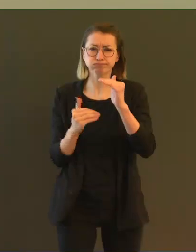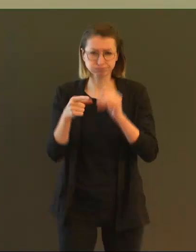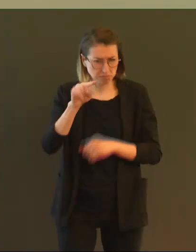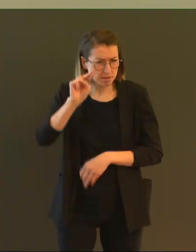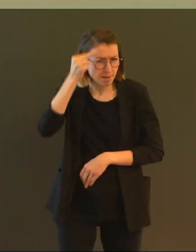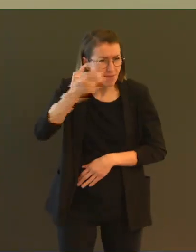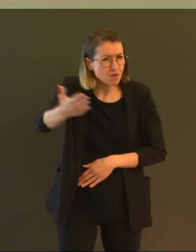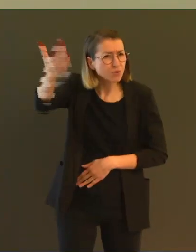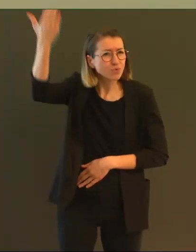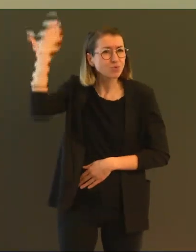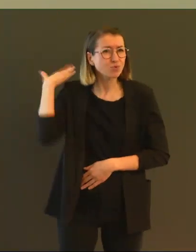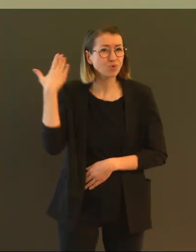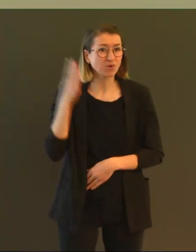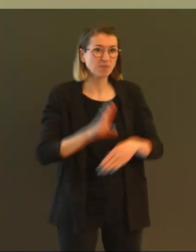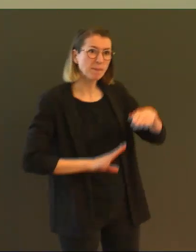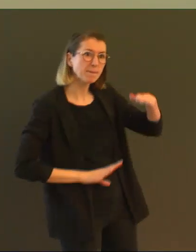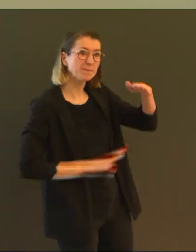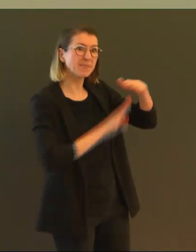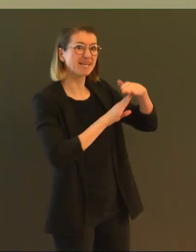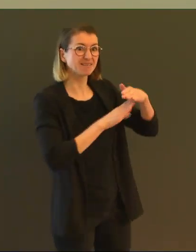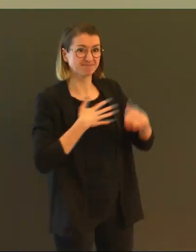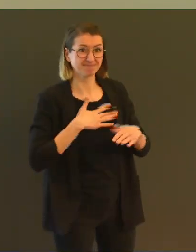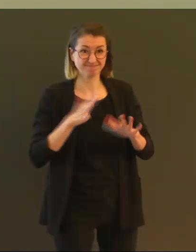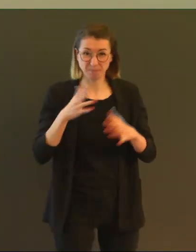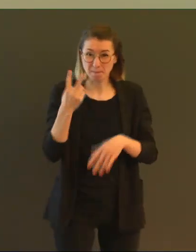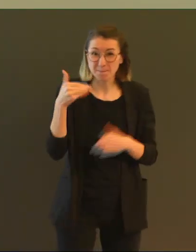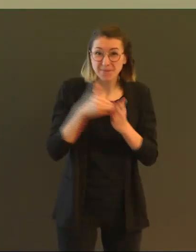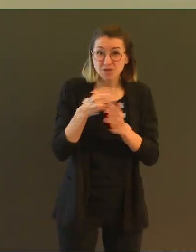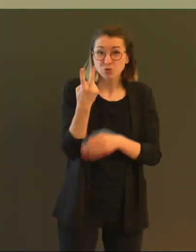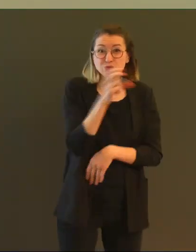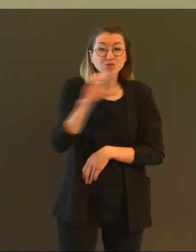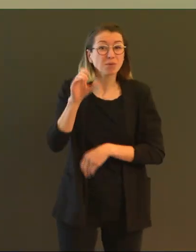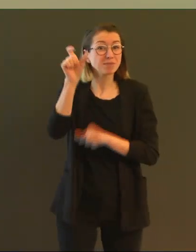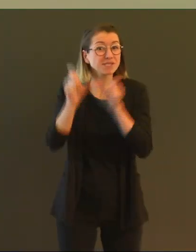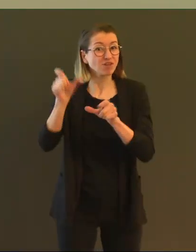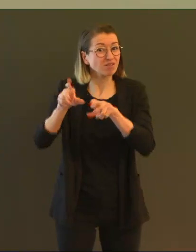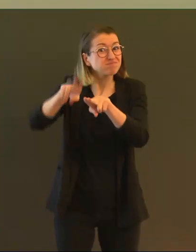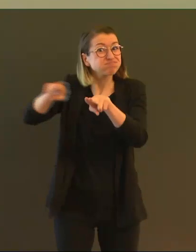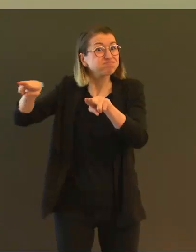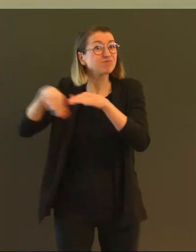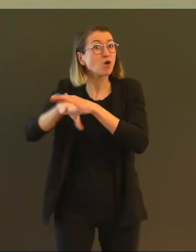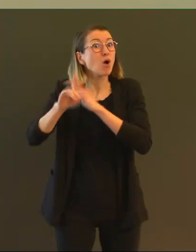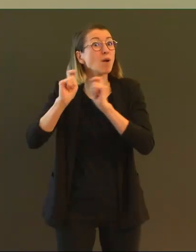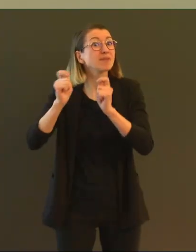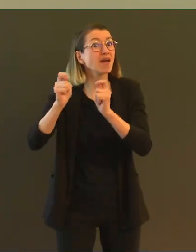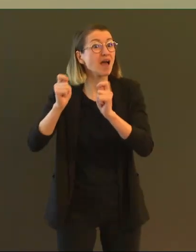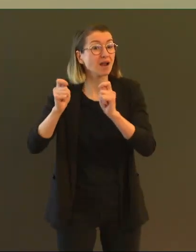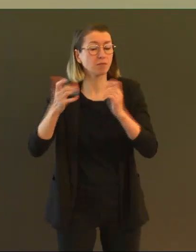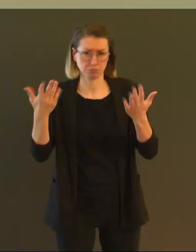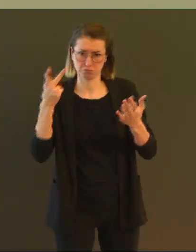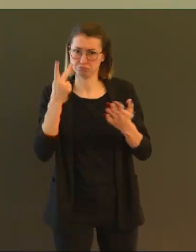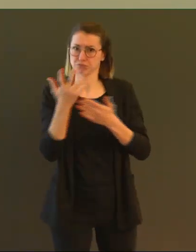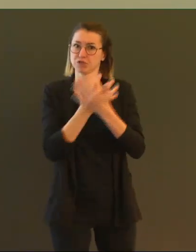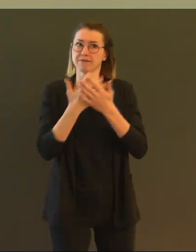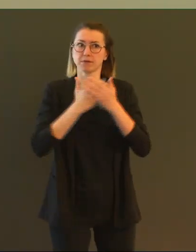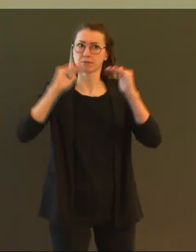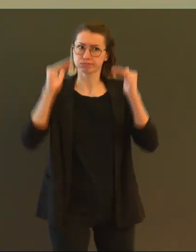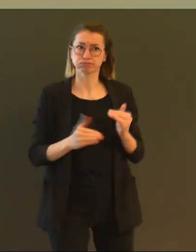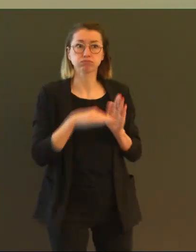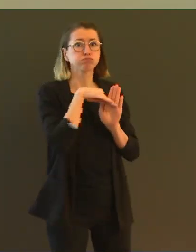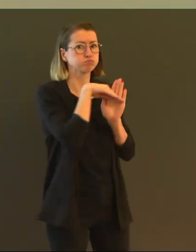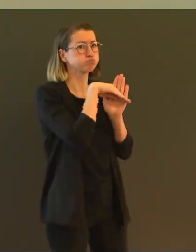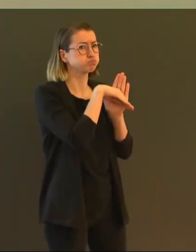pic de la pandémie. La tendance ici aussi est à la baisse et en l'occurrence de 4%